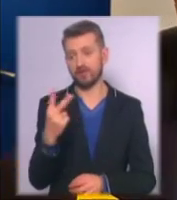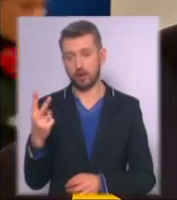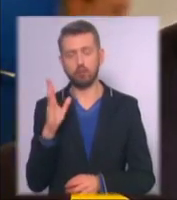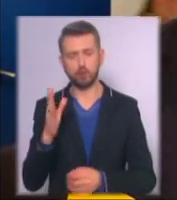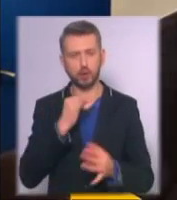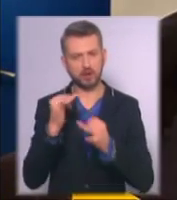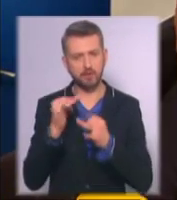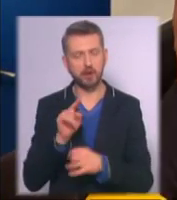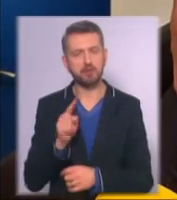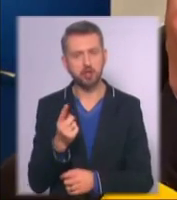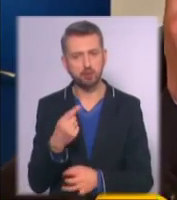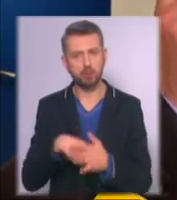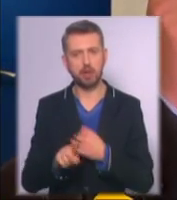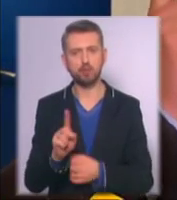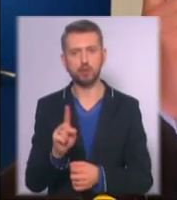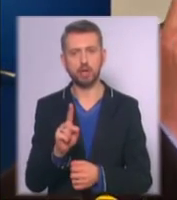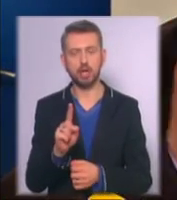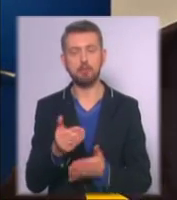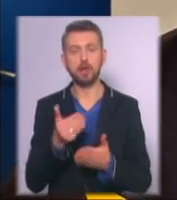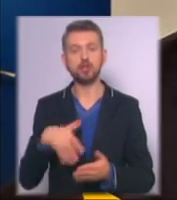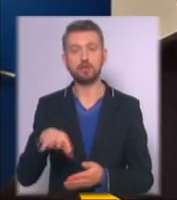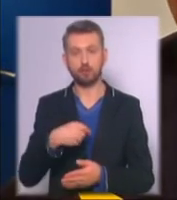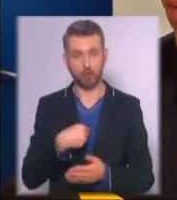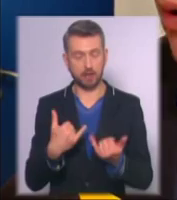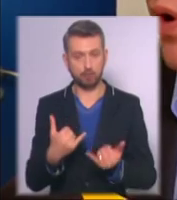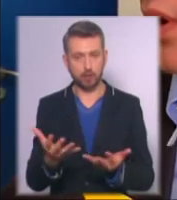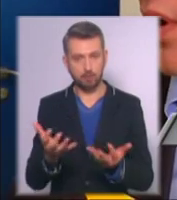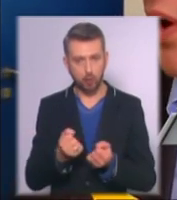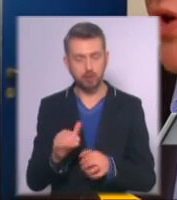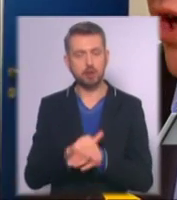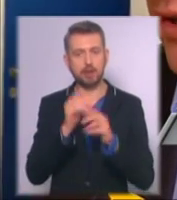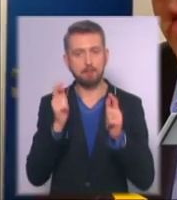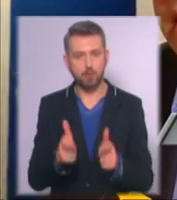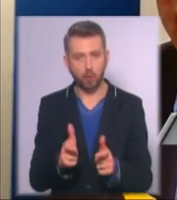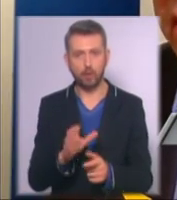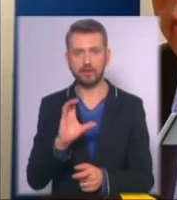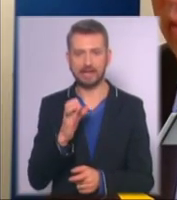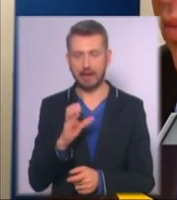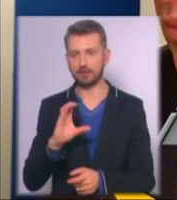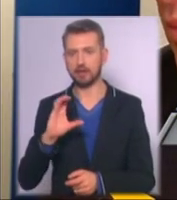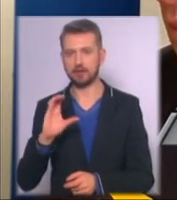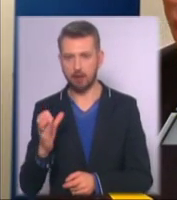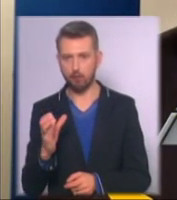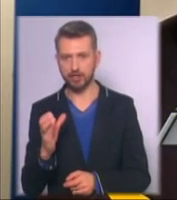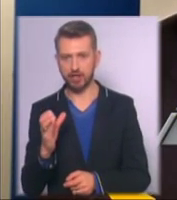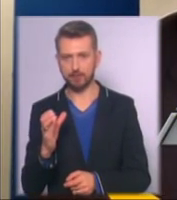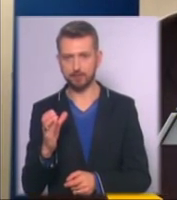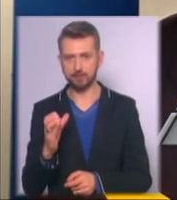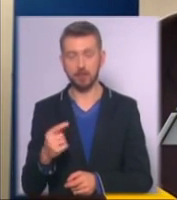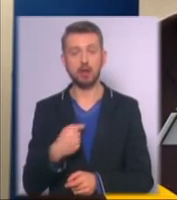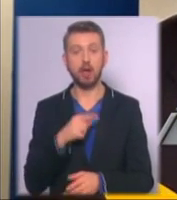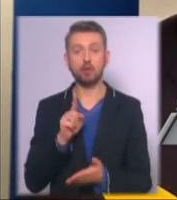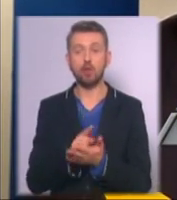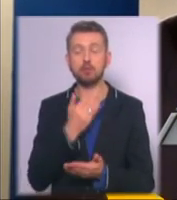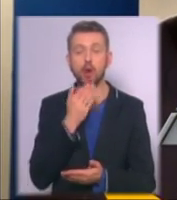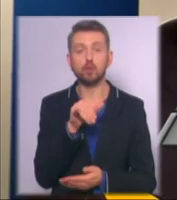разговаривать. Почему? Потому что, прежде всего, вот я сегодня получил добро Сергея Станиславовича. Я должен спросить у